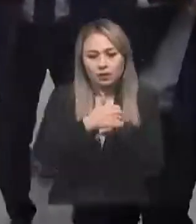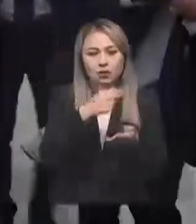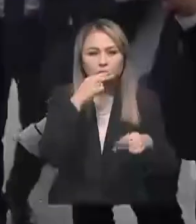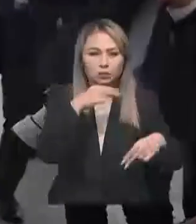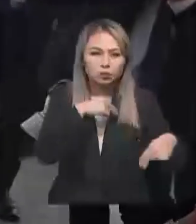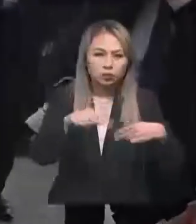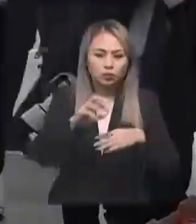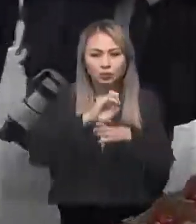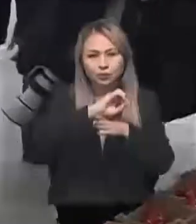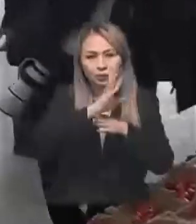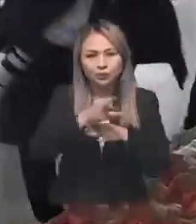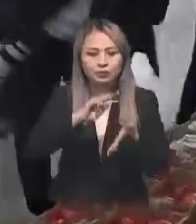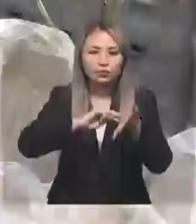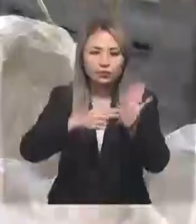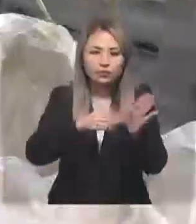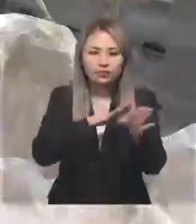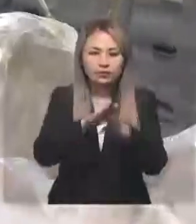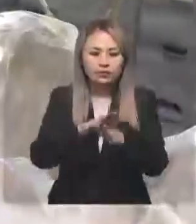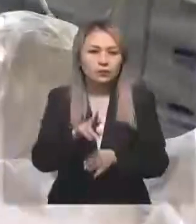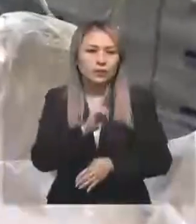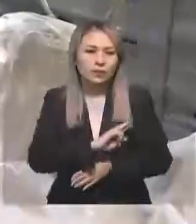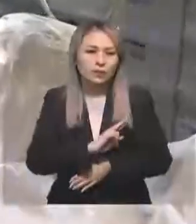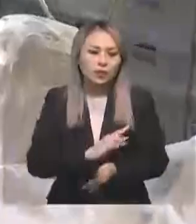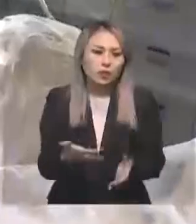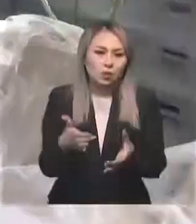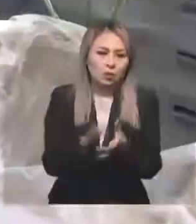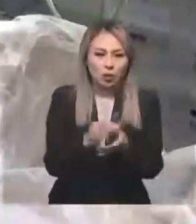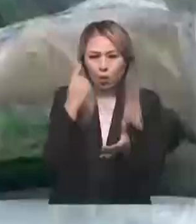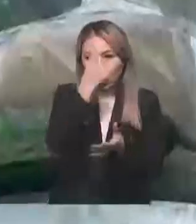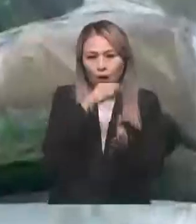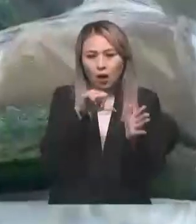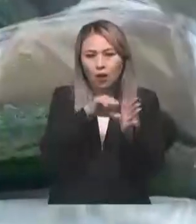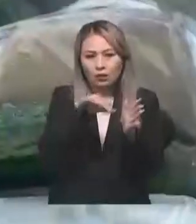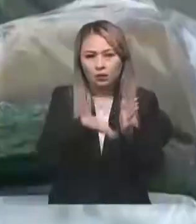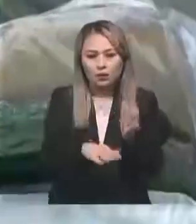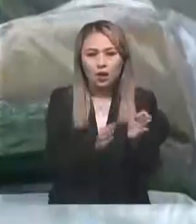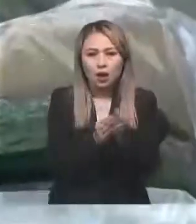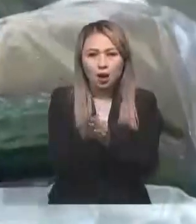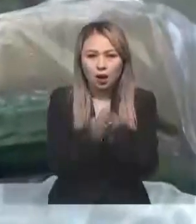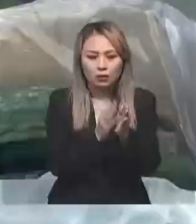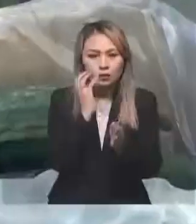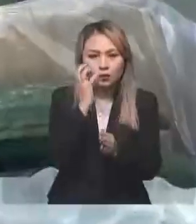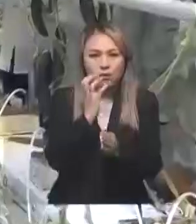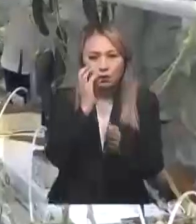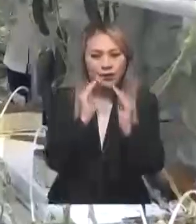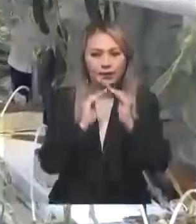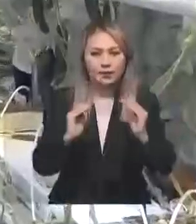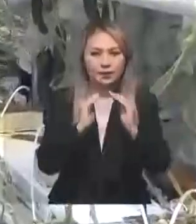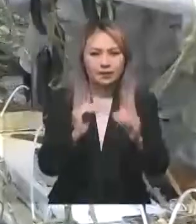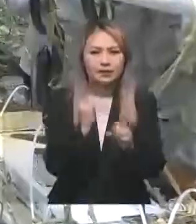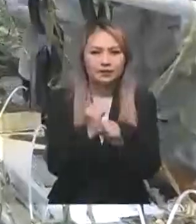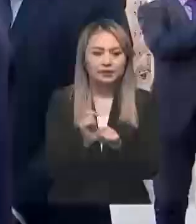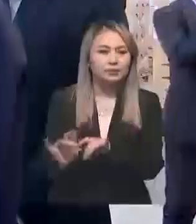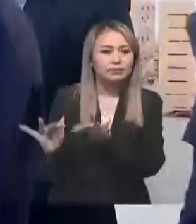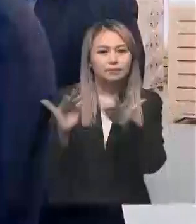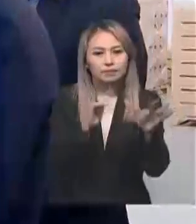қауіпсіздігін қамтамасыз ету бағытында атқарылған жұмыстармен танысып, жылына 6 мың тоннадан астам қияр мен қызанақ өсіретін жылыжай кешенін аралап